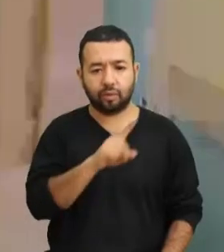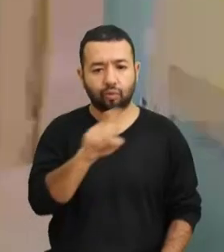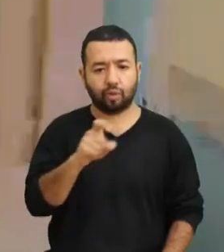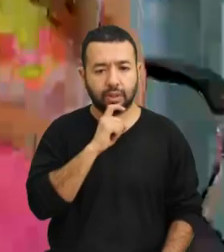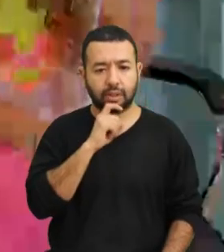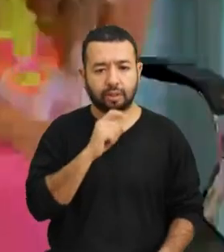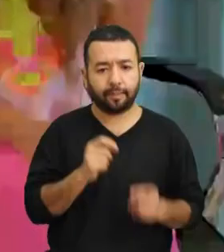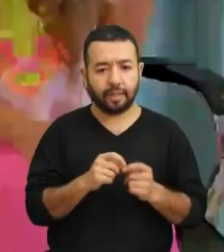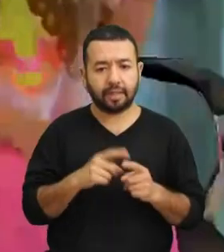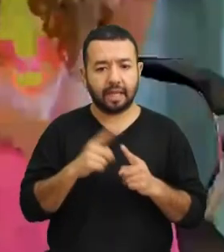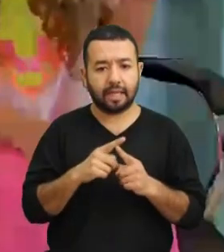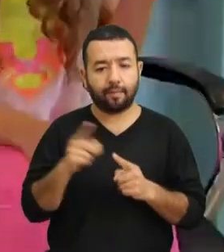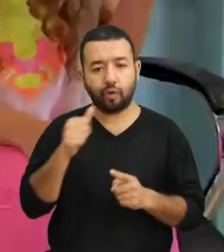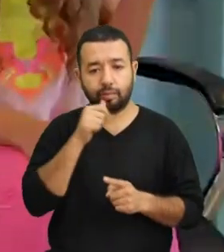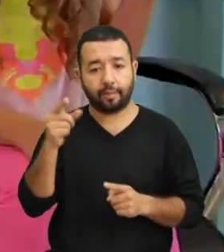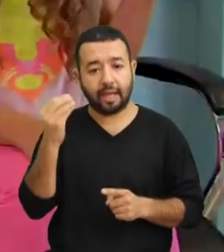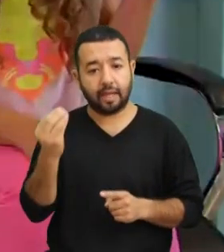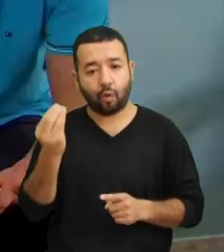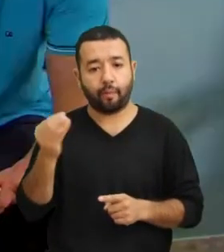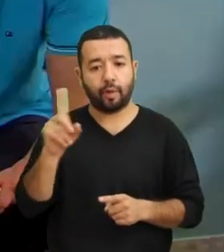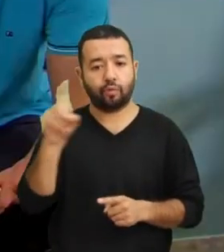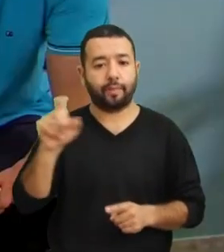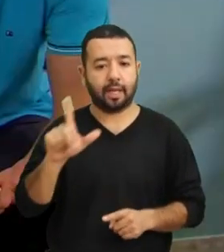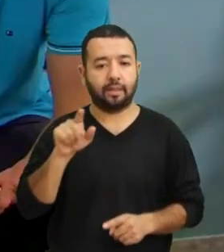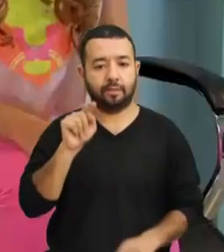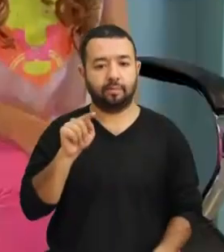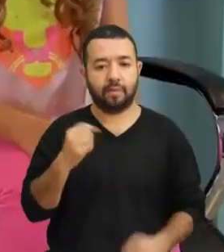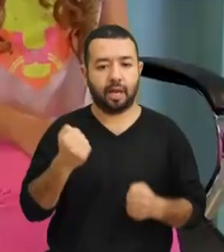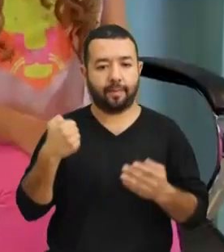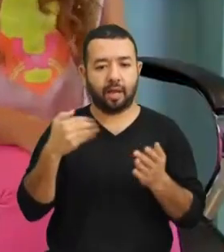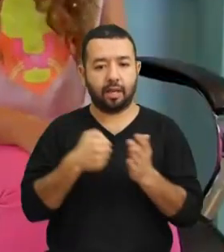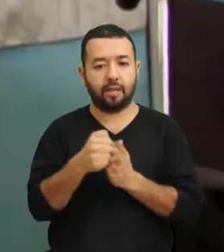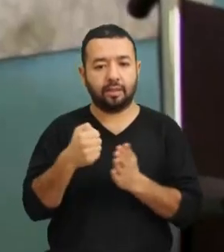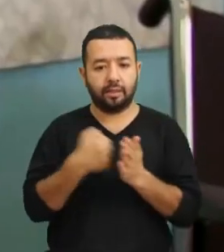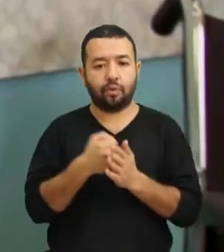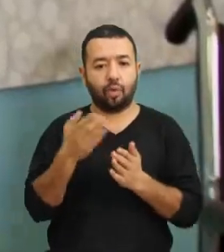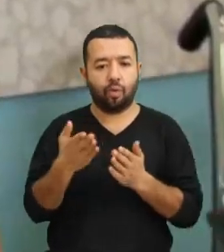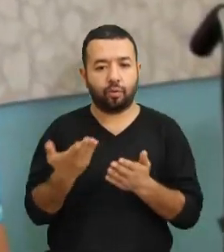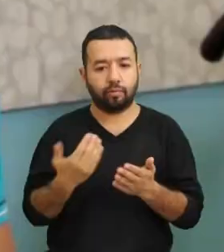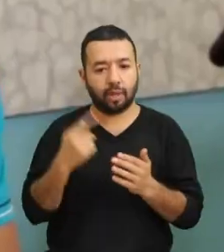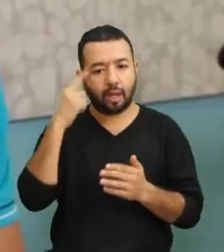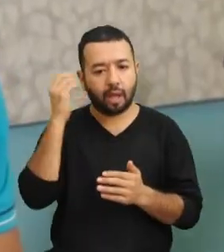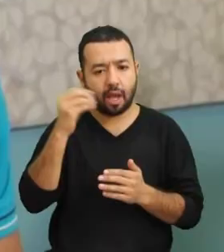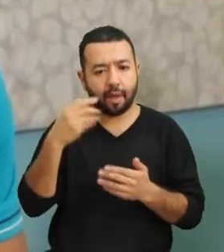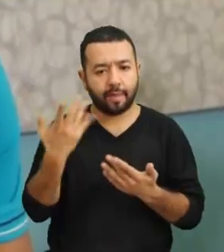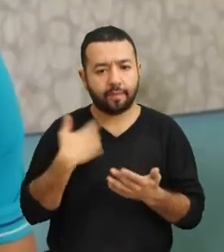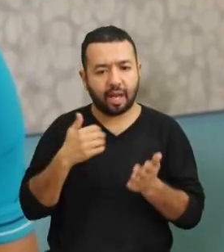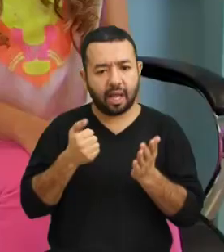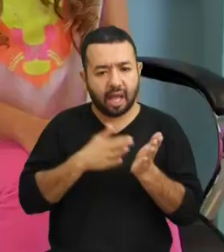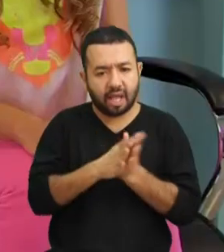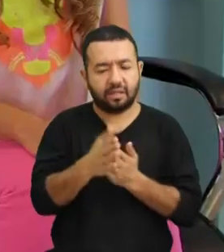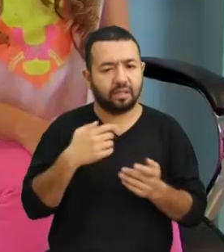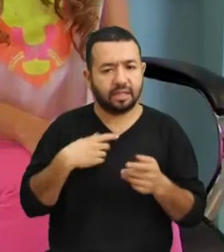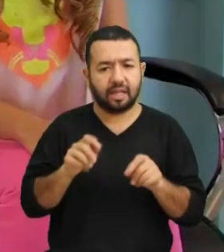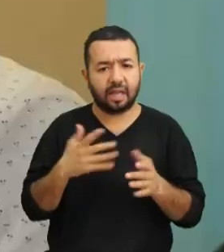soruyorsun Biricik. Timuçin babamın iyi olup olmadığını sorman gerekiyor. Sonuçta arabanın altında ezilen o. Ya ne abartıyorsun Allah aşkına? Ne ezilmesi rüyam